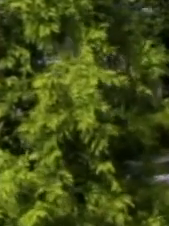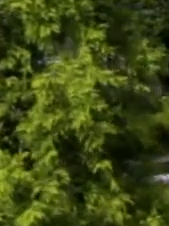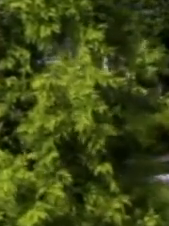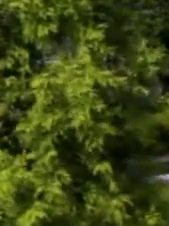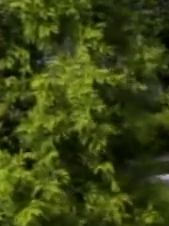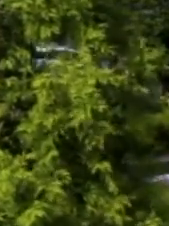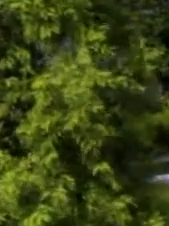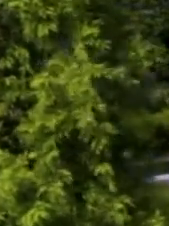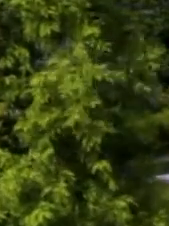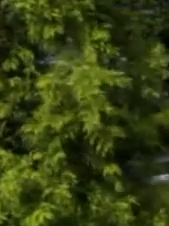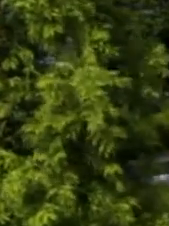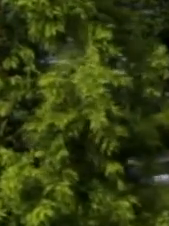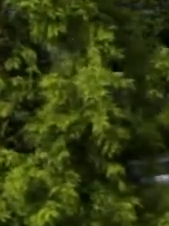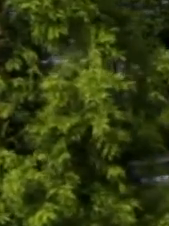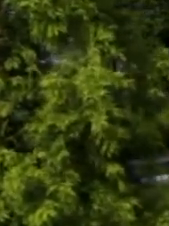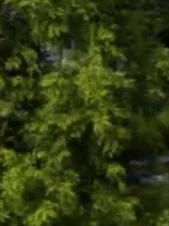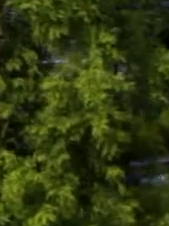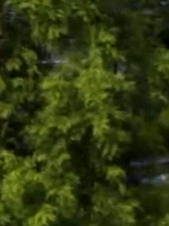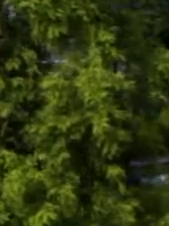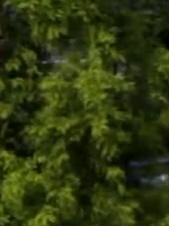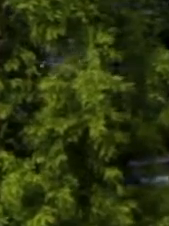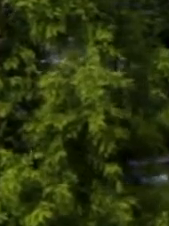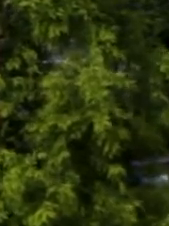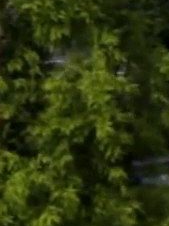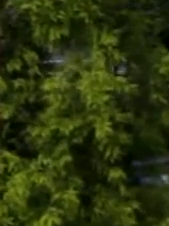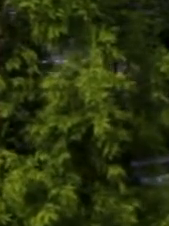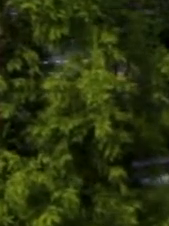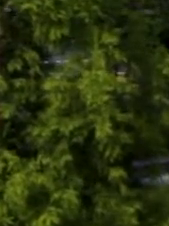동대문구가 행정안전부가 주관하는 2018